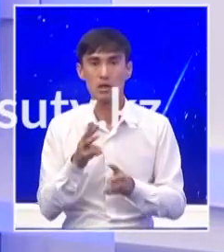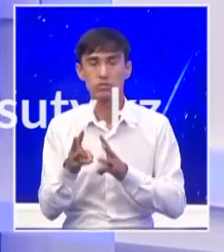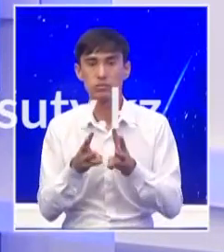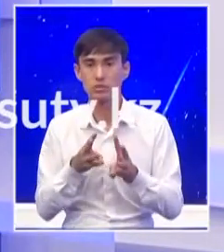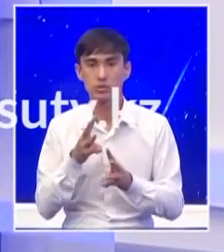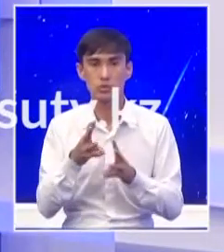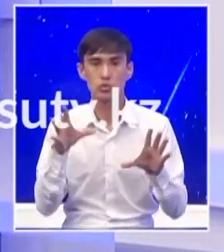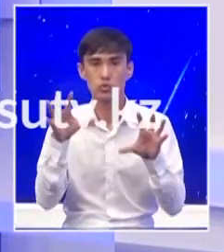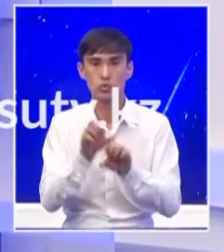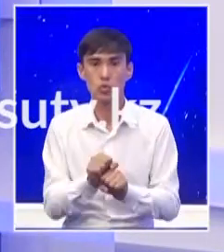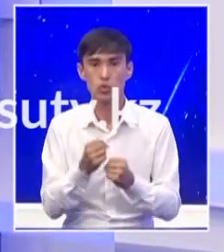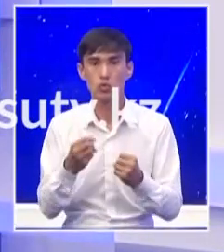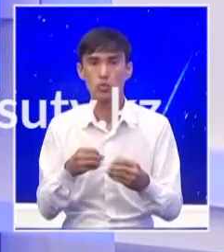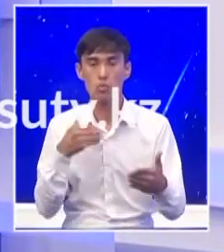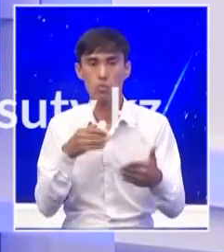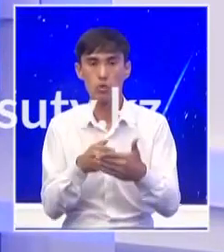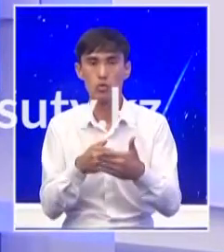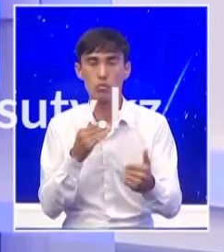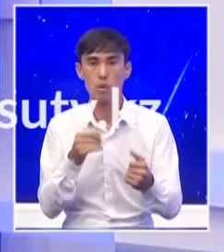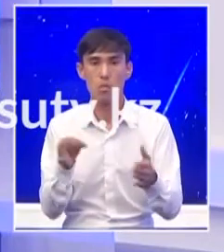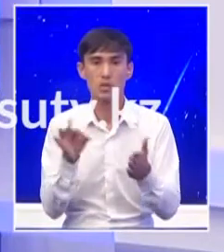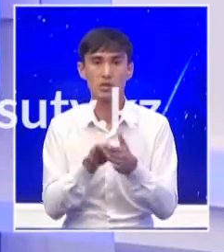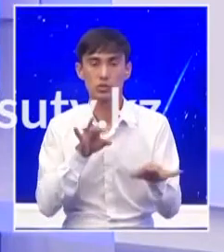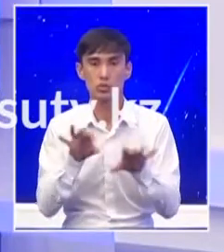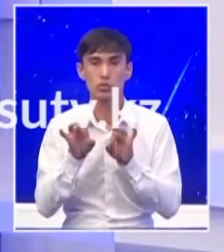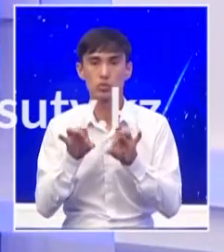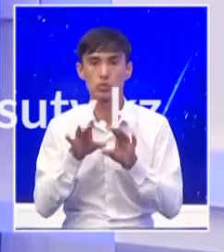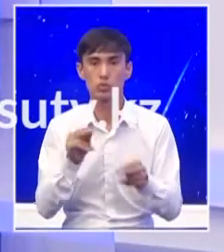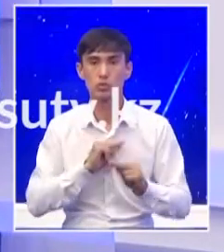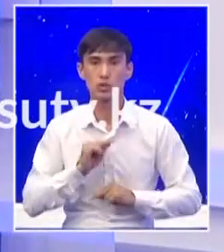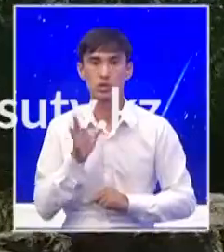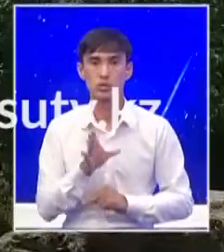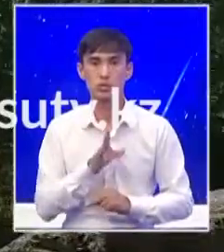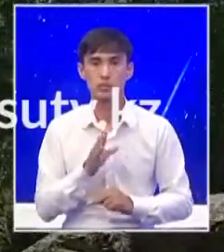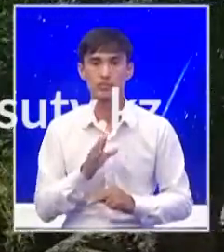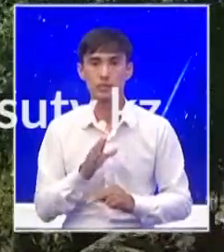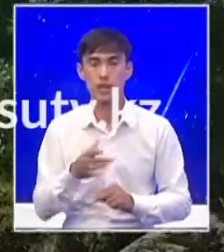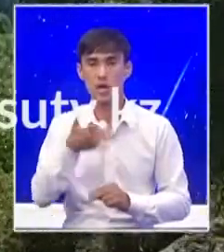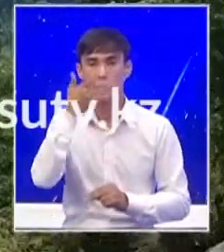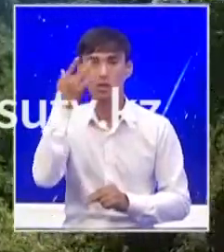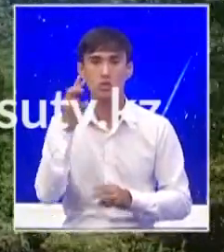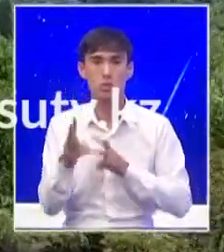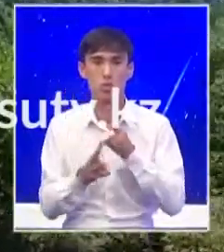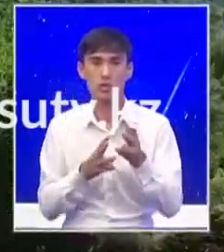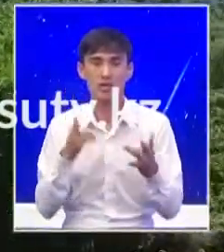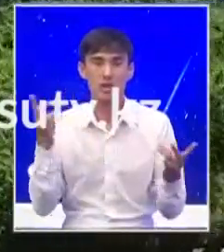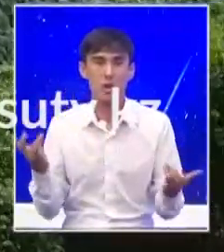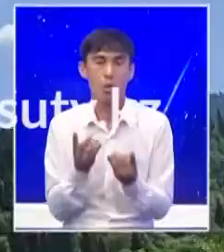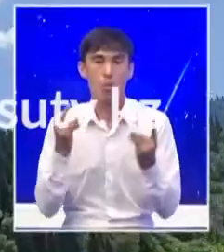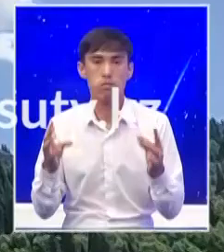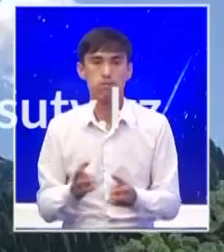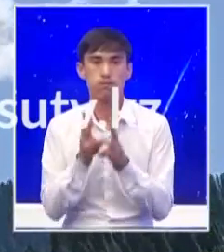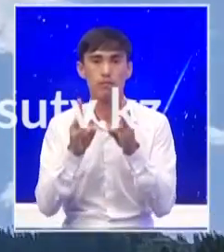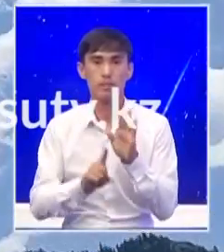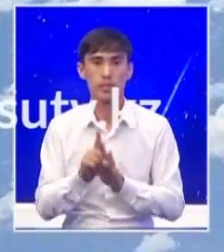оның таралуын болдырмау мақсатында түсіндіру жұмыстарын жүргізіп келеді. Жаз оттың оңай тұтанатын кезе қорап тұрған